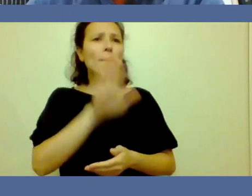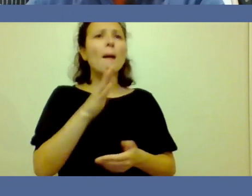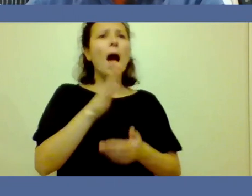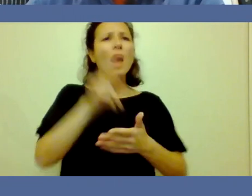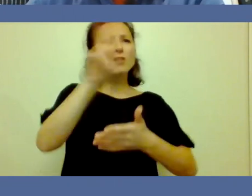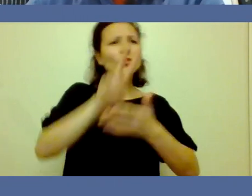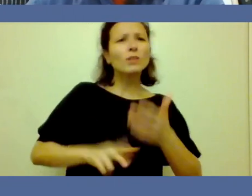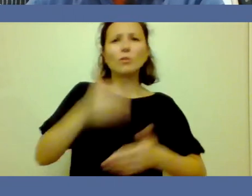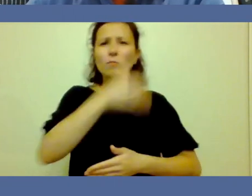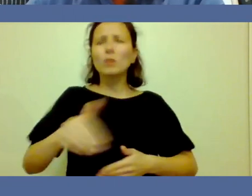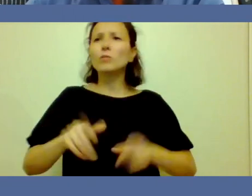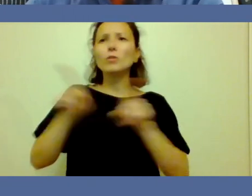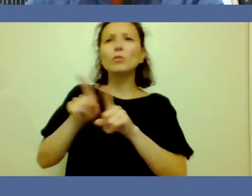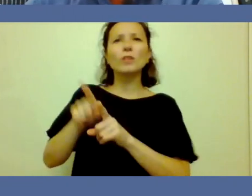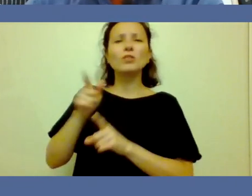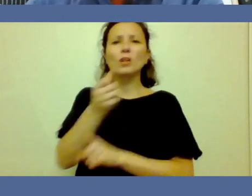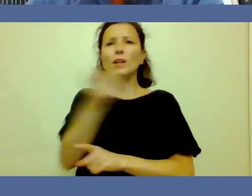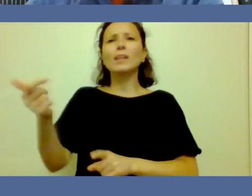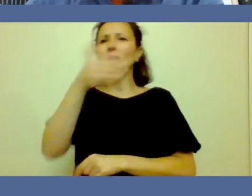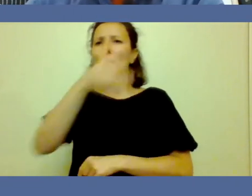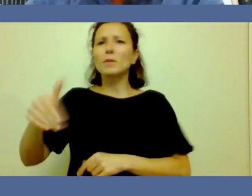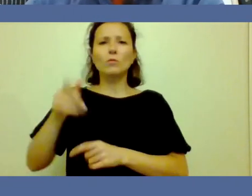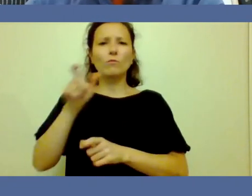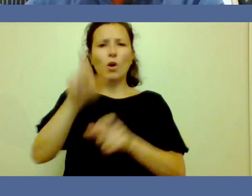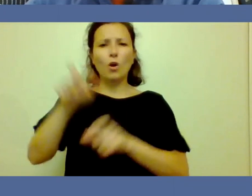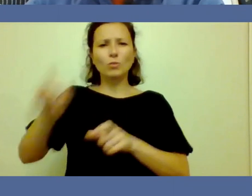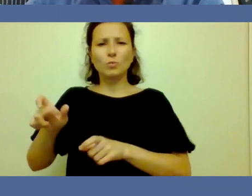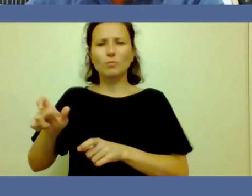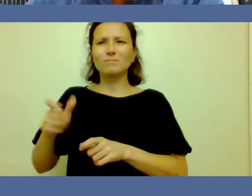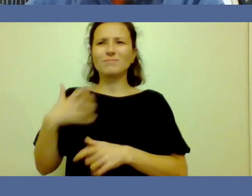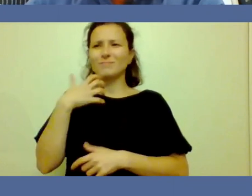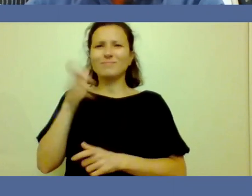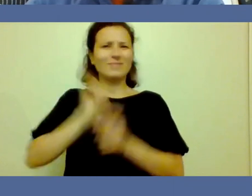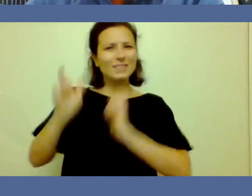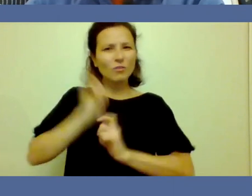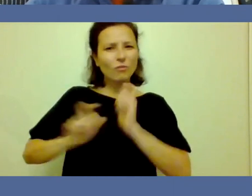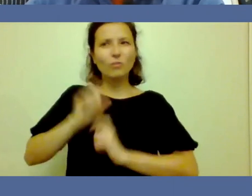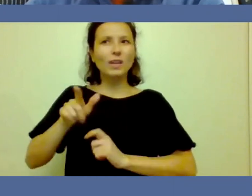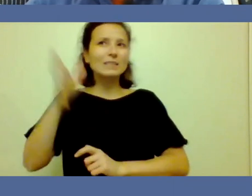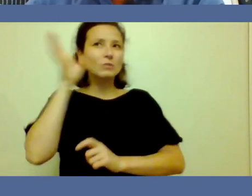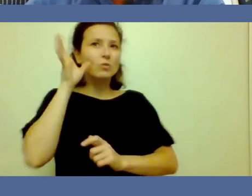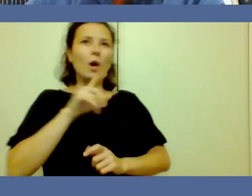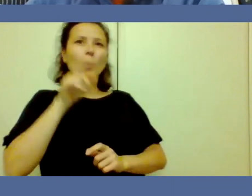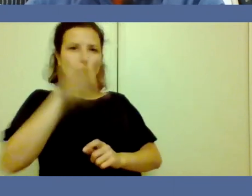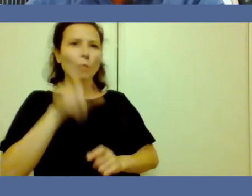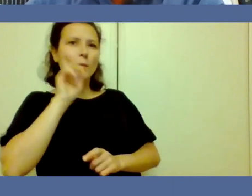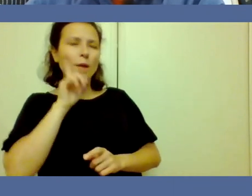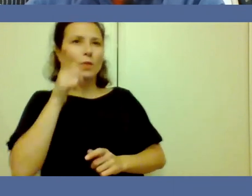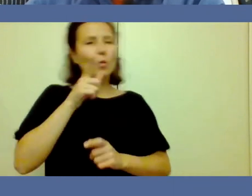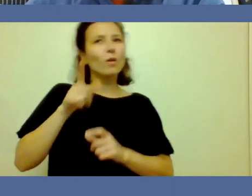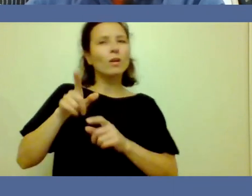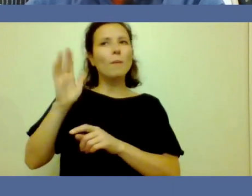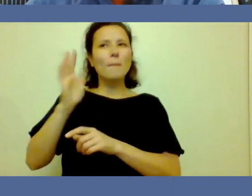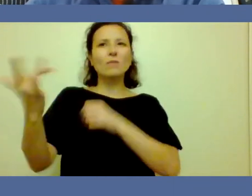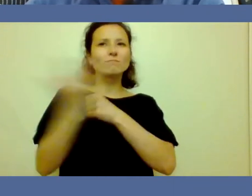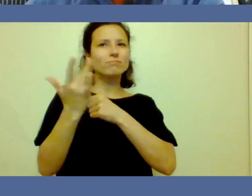też kilka milionów osób, które nie są zadowolone, ale słyszały o panu i wypowiedzą się, tak jakby,